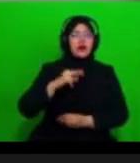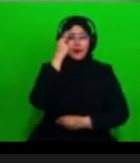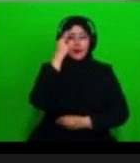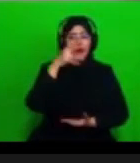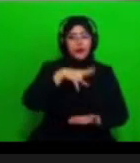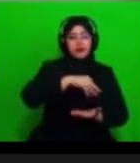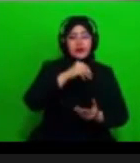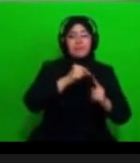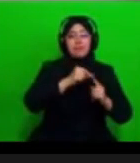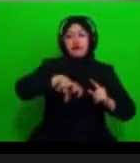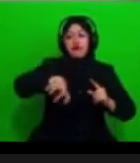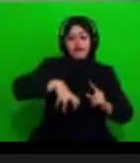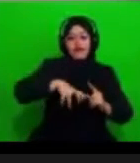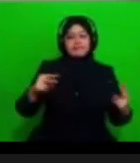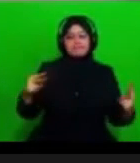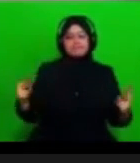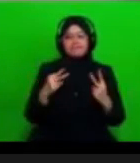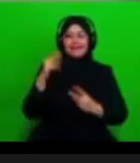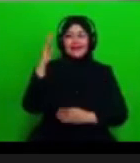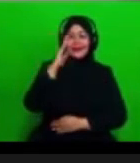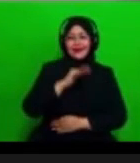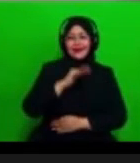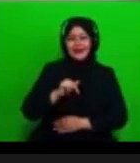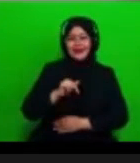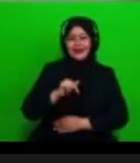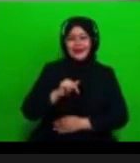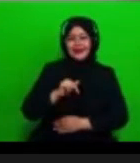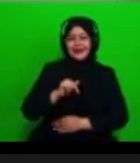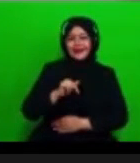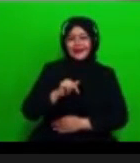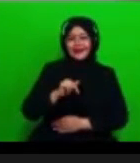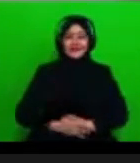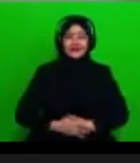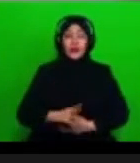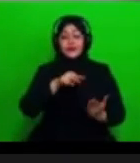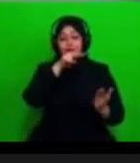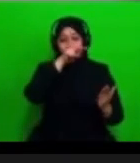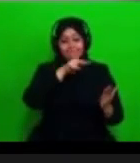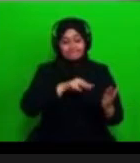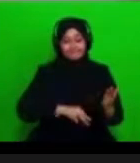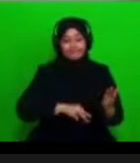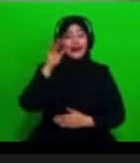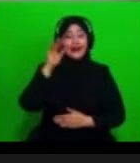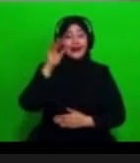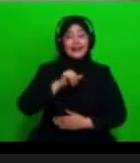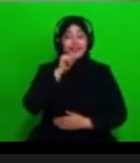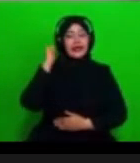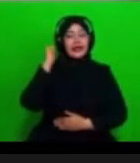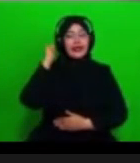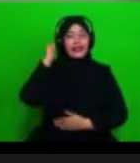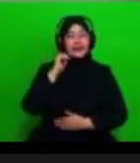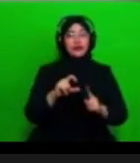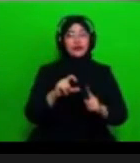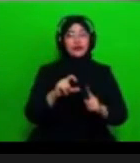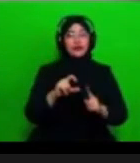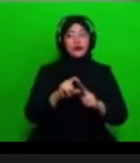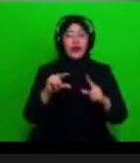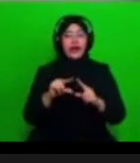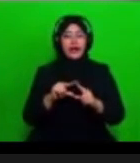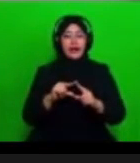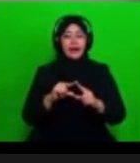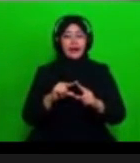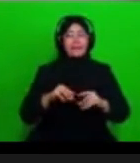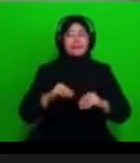serta provinsi yang hadir. Dan di sini saya bacakan yang hadir Ibu Ida Pratikno,